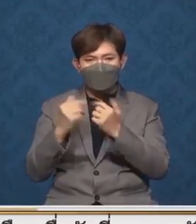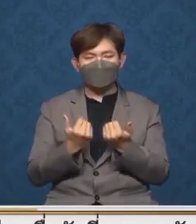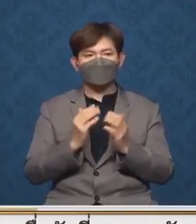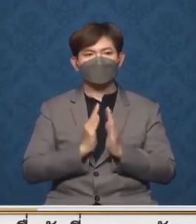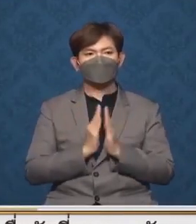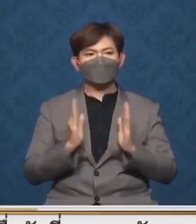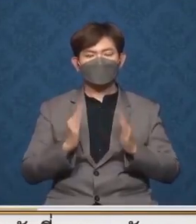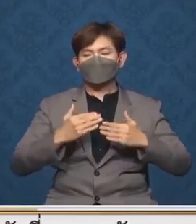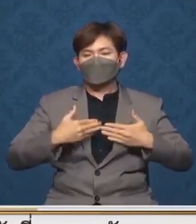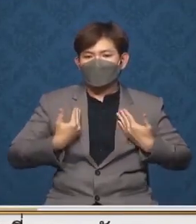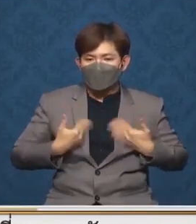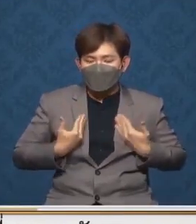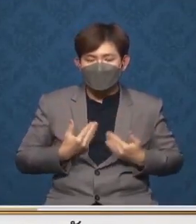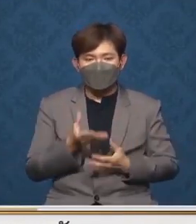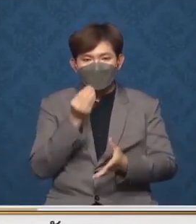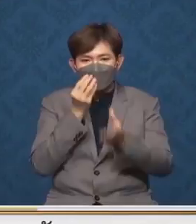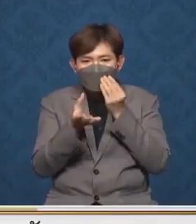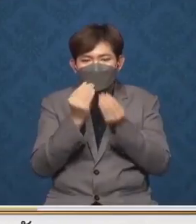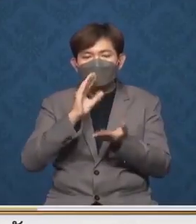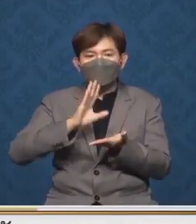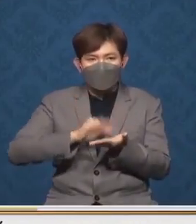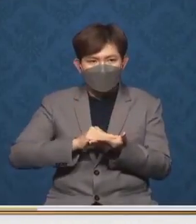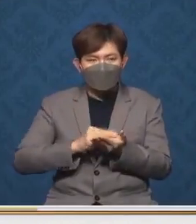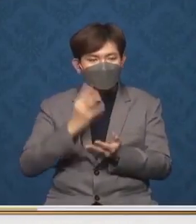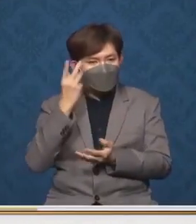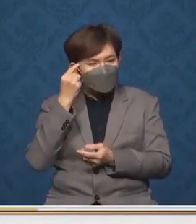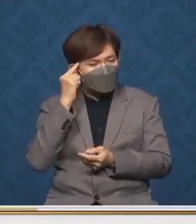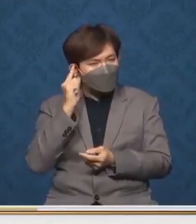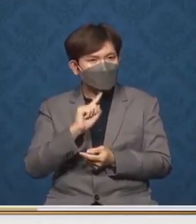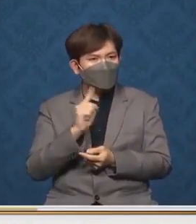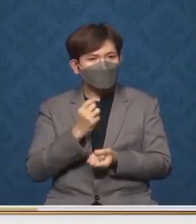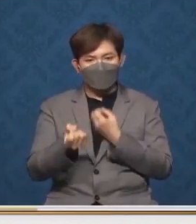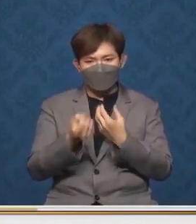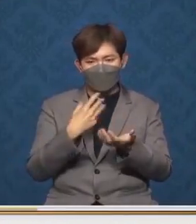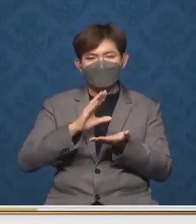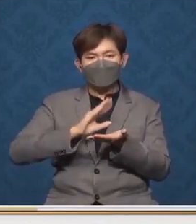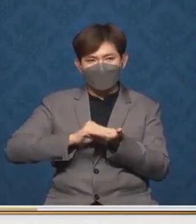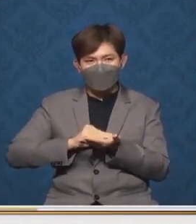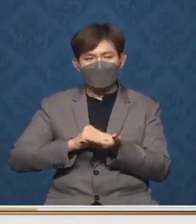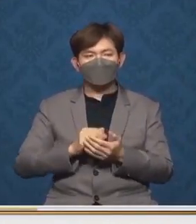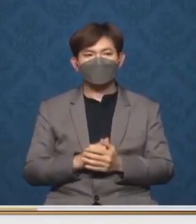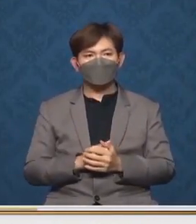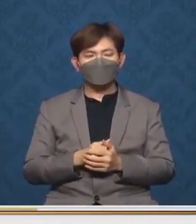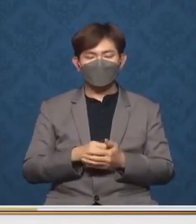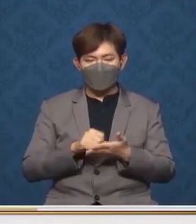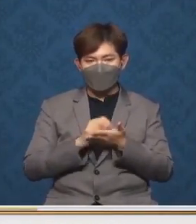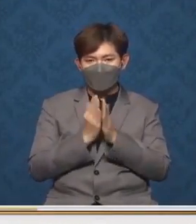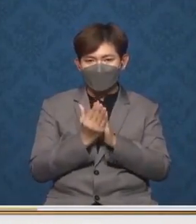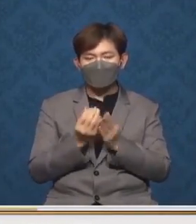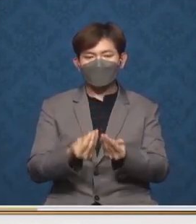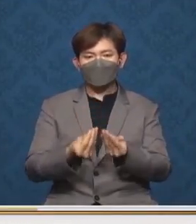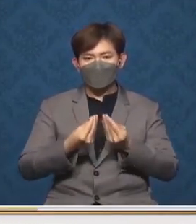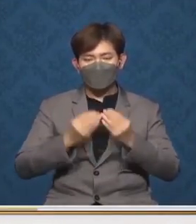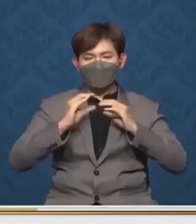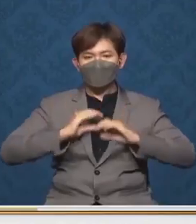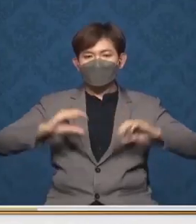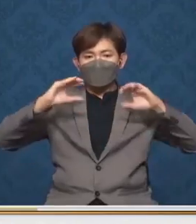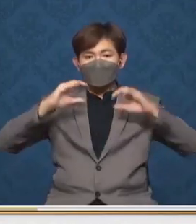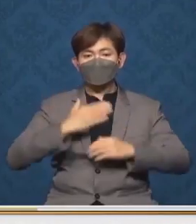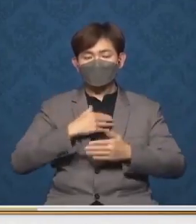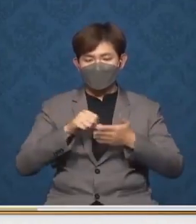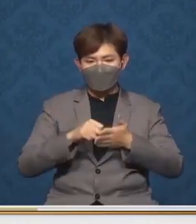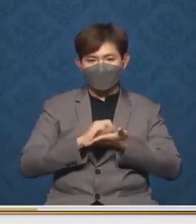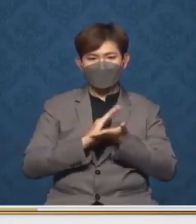ณยินดีรับฟังทุกข้อมูลทุกความคิดเห็นนะครับทุกข้อเสนอแนะแนวทางปฏิบัติให้กับรัฐบาลรัฐบาลจะนำไป